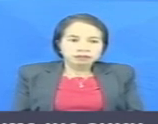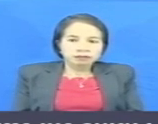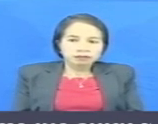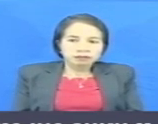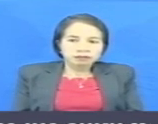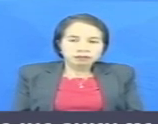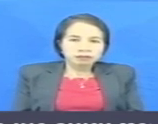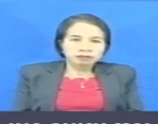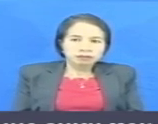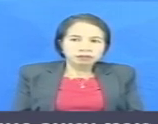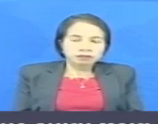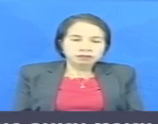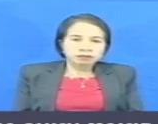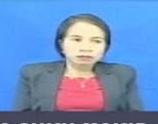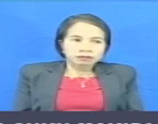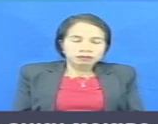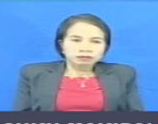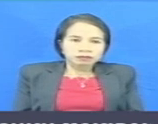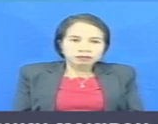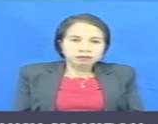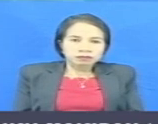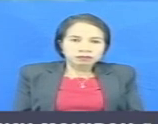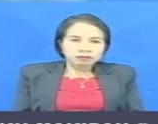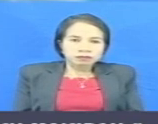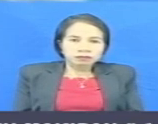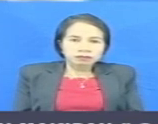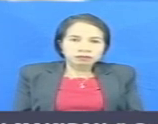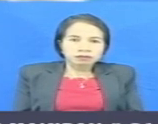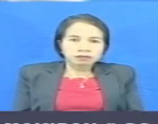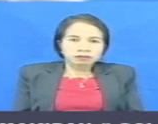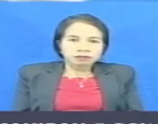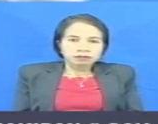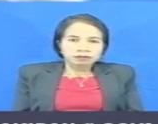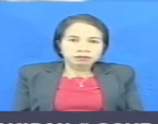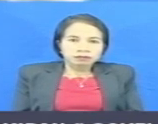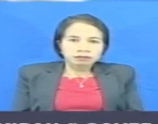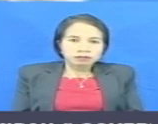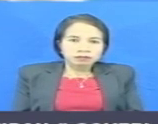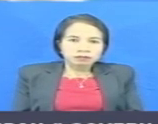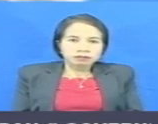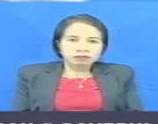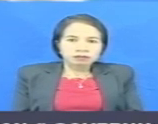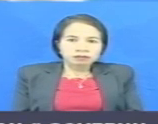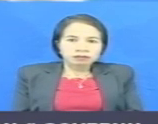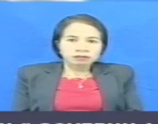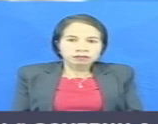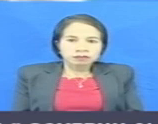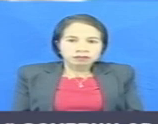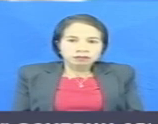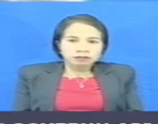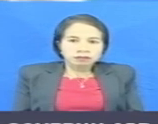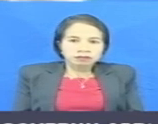hakat baya Singapura. Abannya Singapura ho kondisau tempo kalohan taka, honya temperatura minimum 23, temperatura maksimum